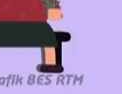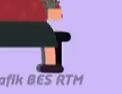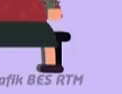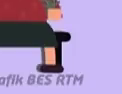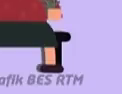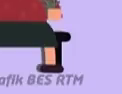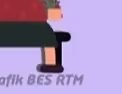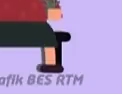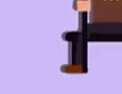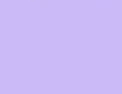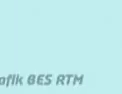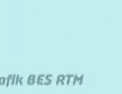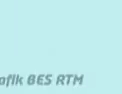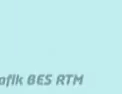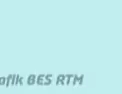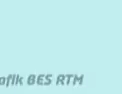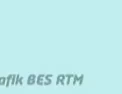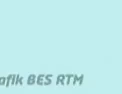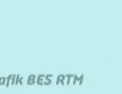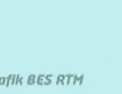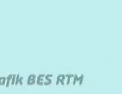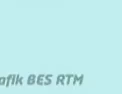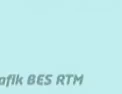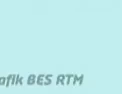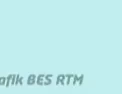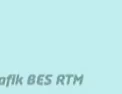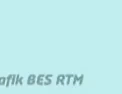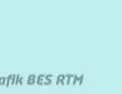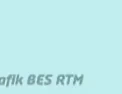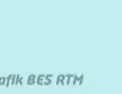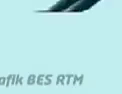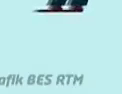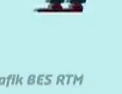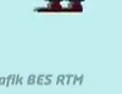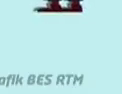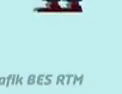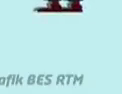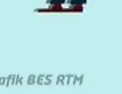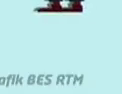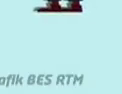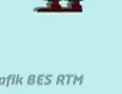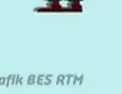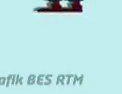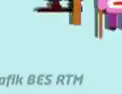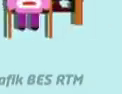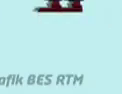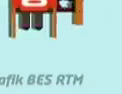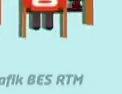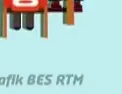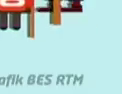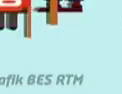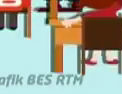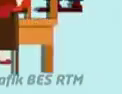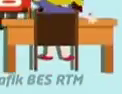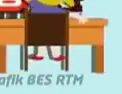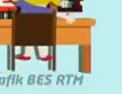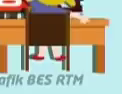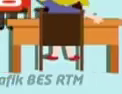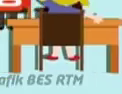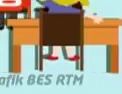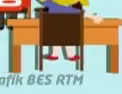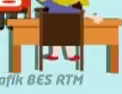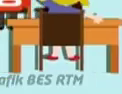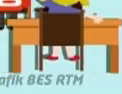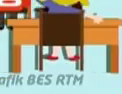Mengurangkan hutang kepada 50.4% berbanding 55% yang ditetapkan, rizab asing lebih